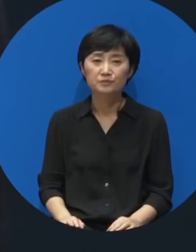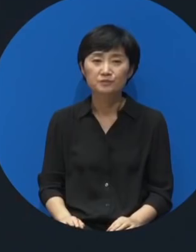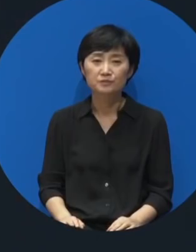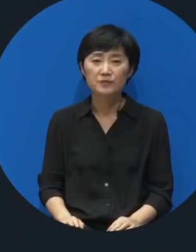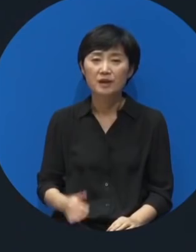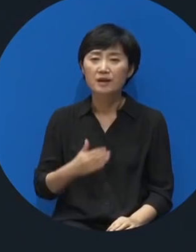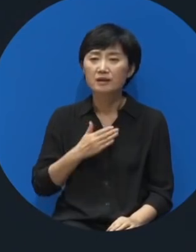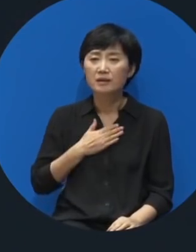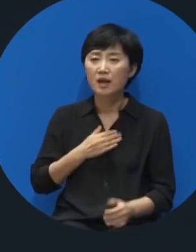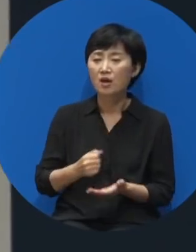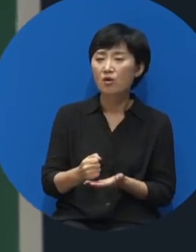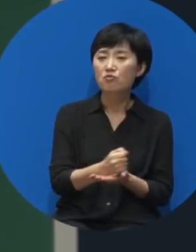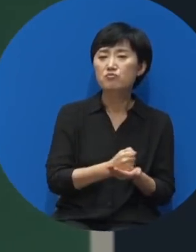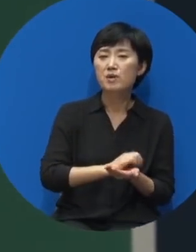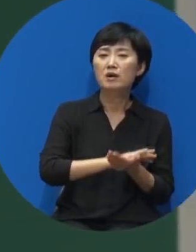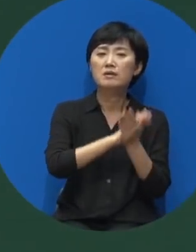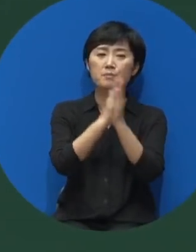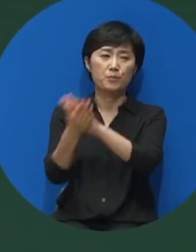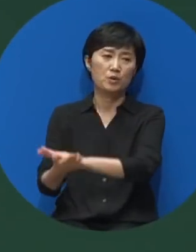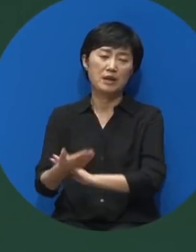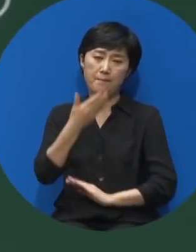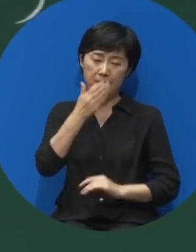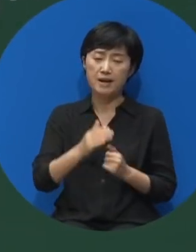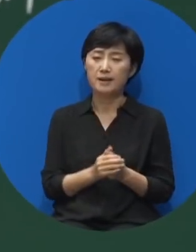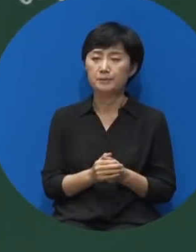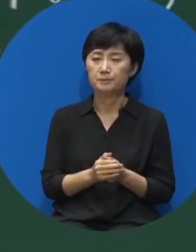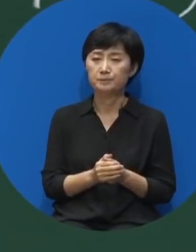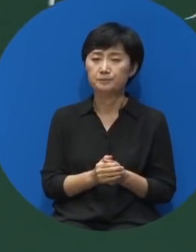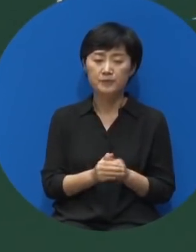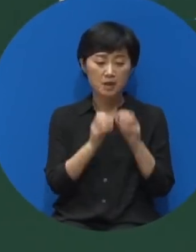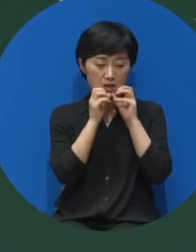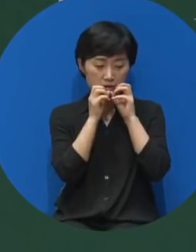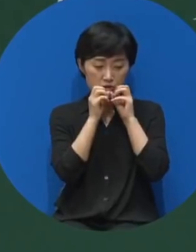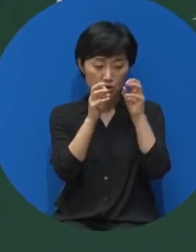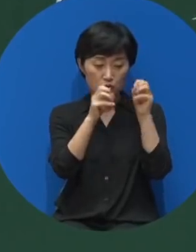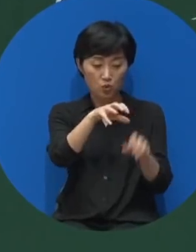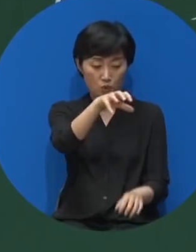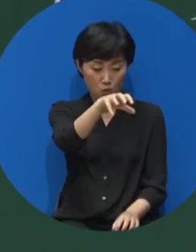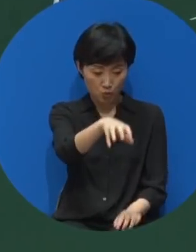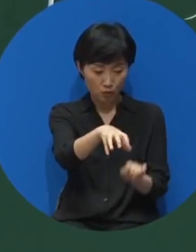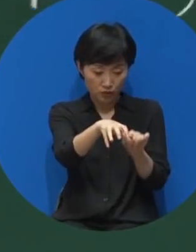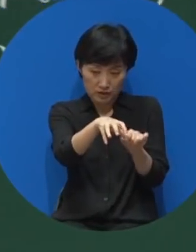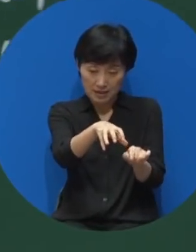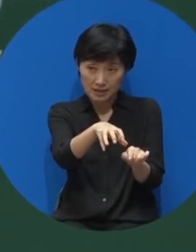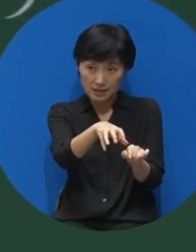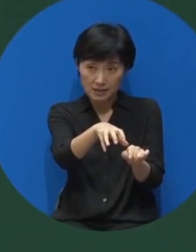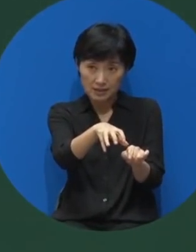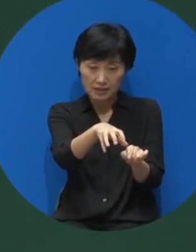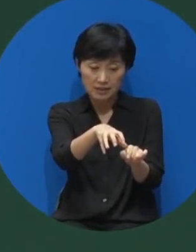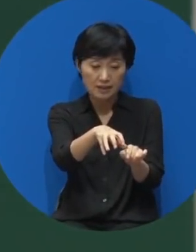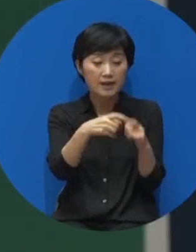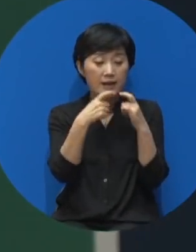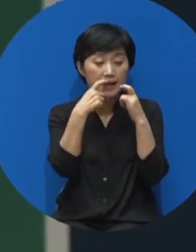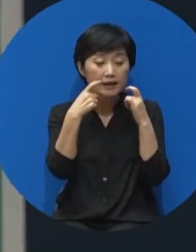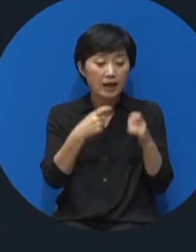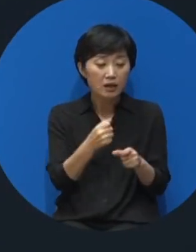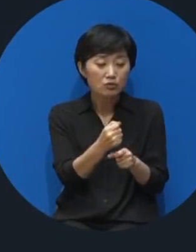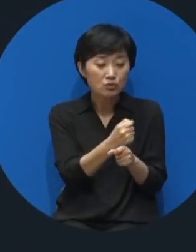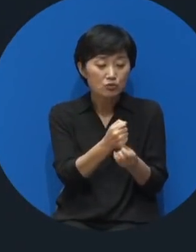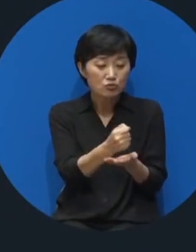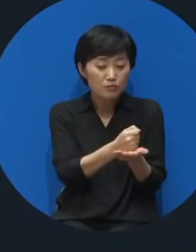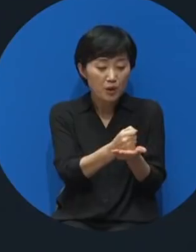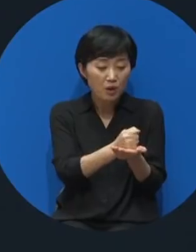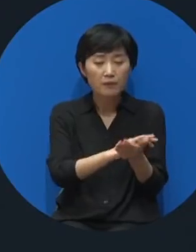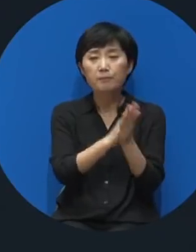운명을 바꾸는 겁니다. 传道是改变命运. 여러분이 전도하는 여기에서는요, 많은 사람이 개인의 운명이 바뀌어